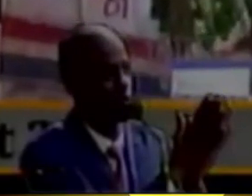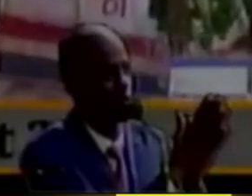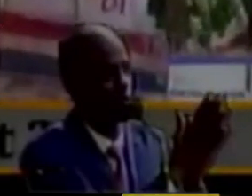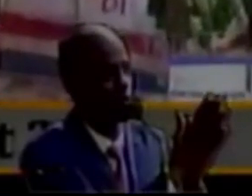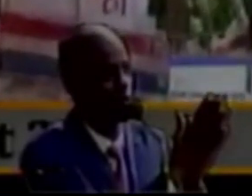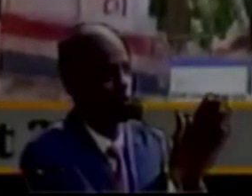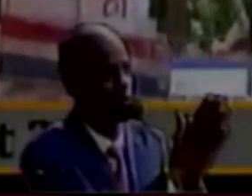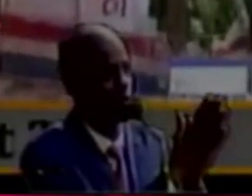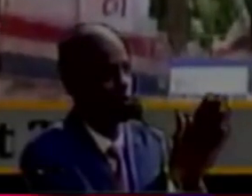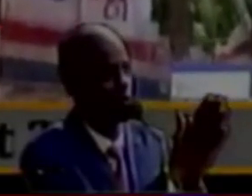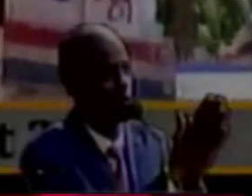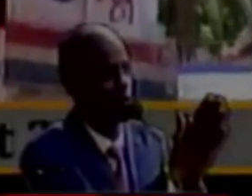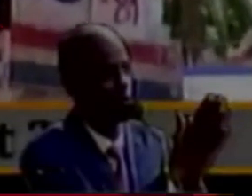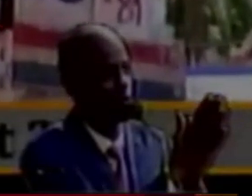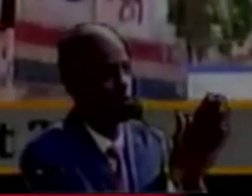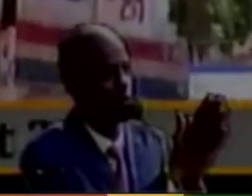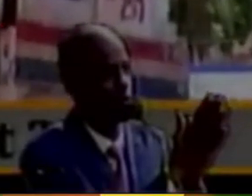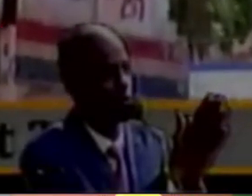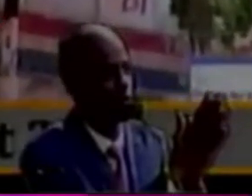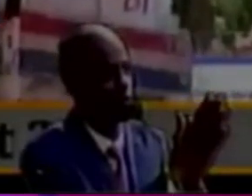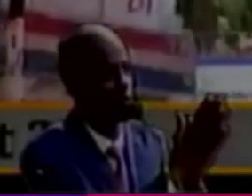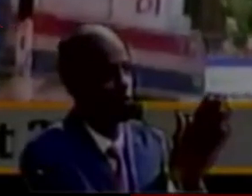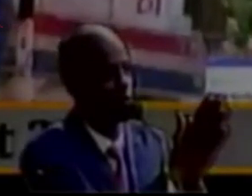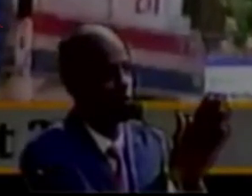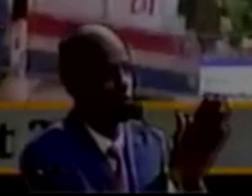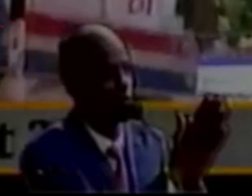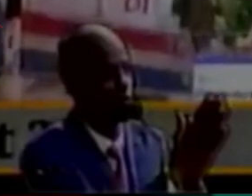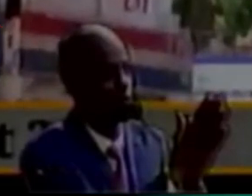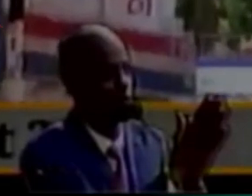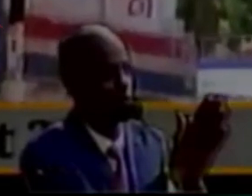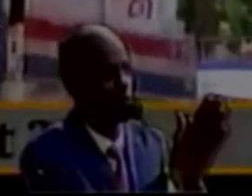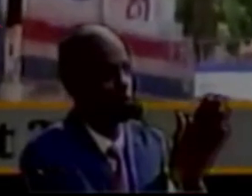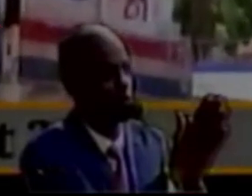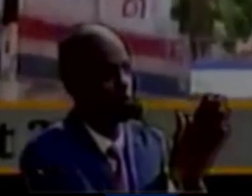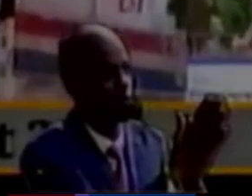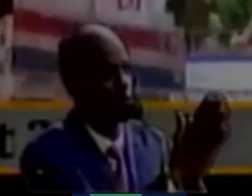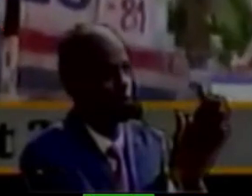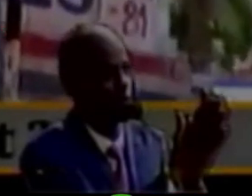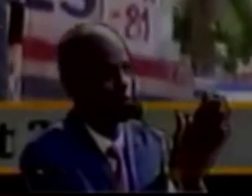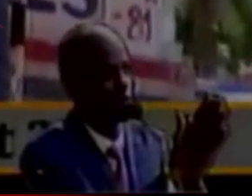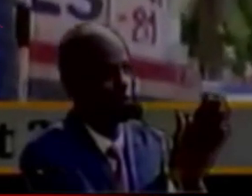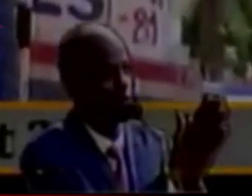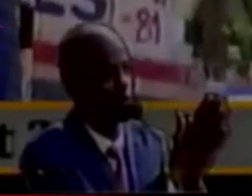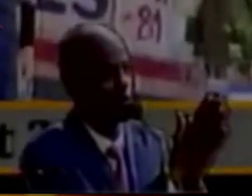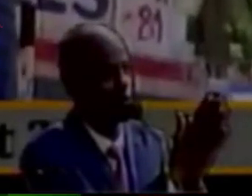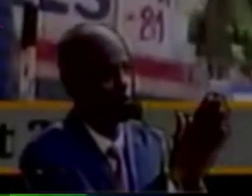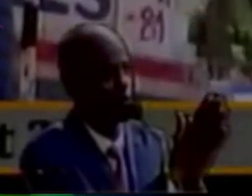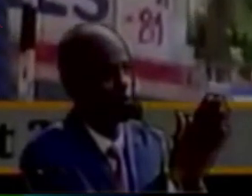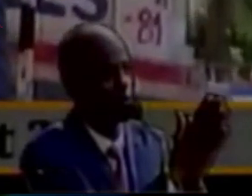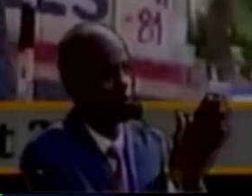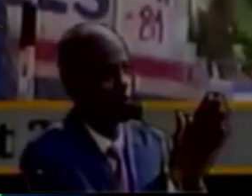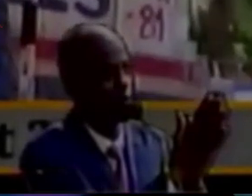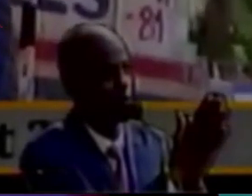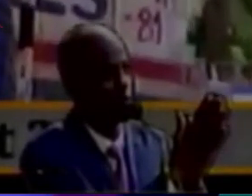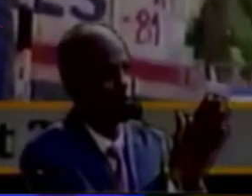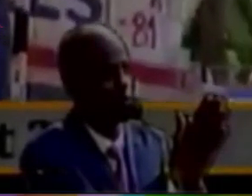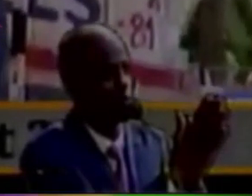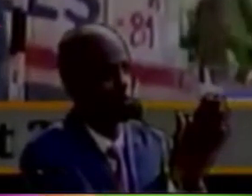Oui, tout là, 200 gouttes dans la boîte. Quitte mon amant, il y a assez là, 200 gouttes. Vous jouez, mais vous avez la possibilité